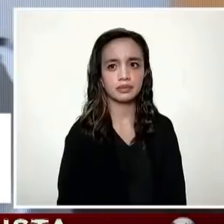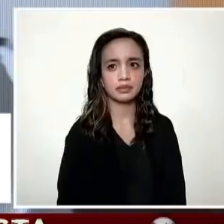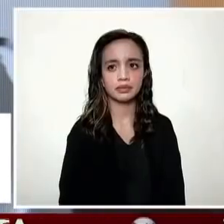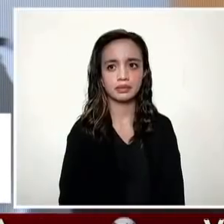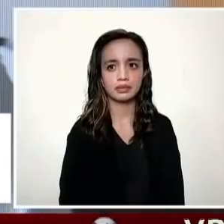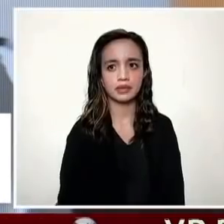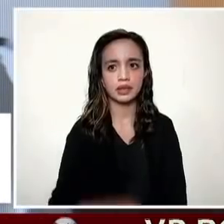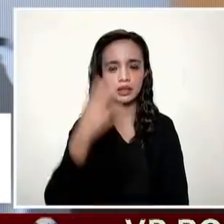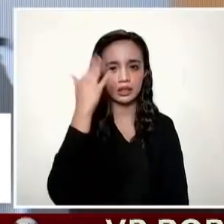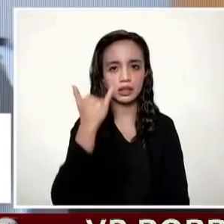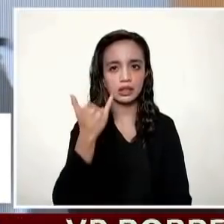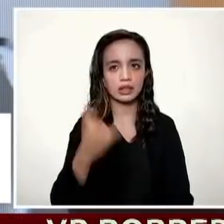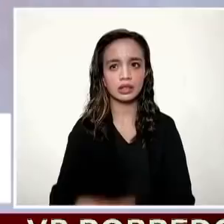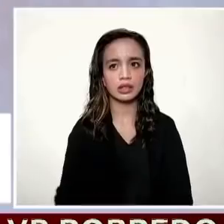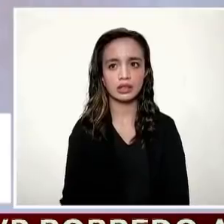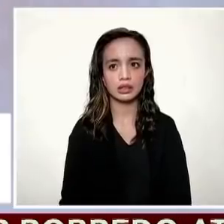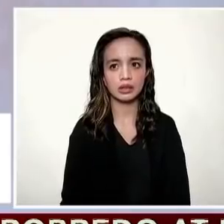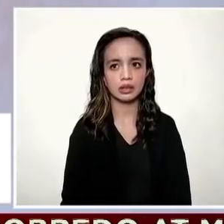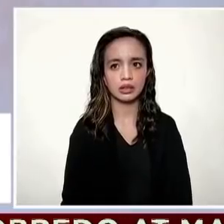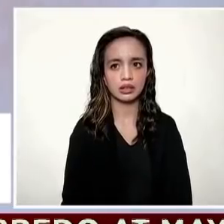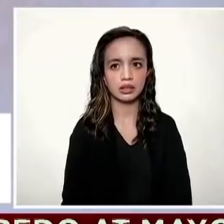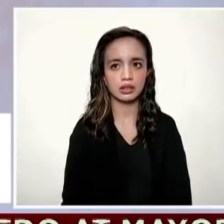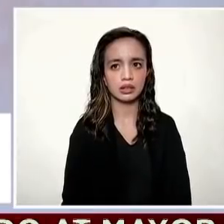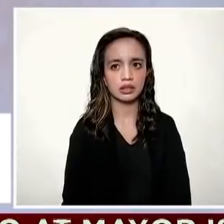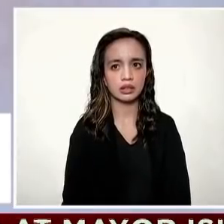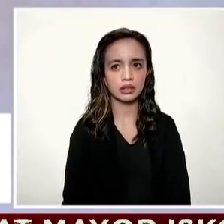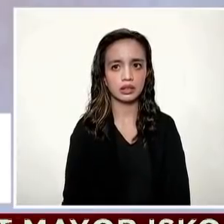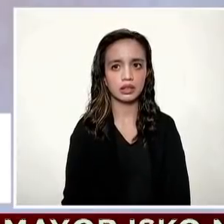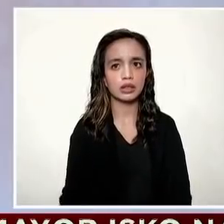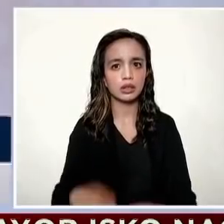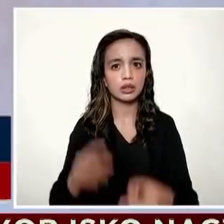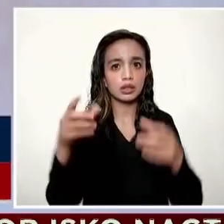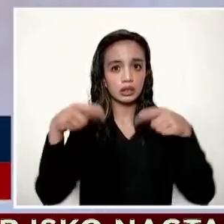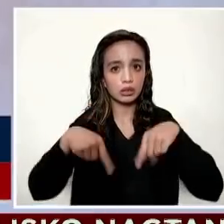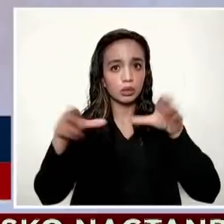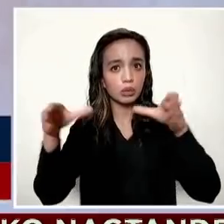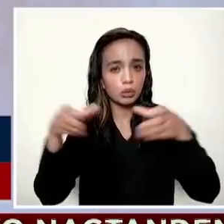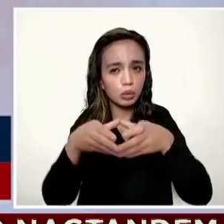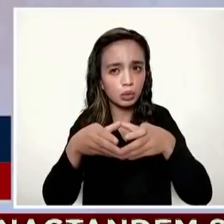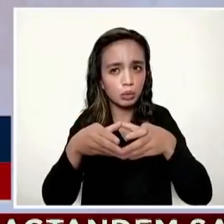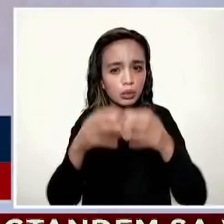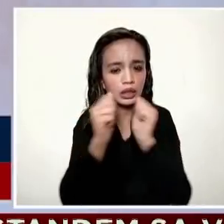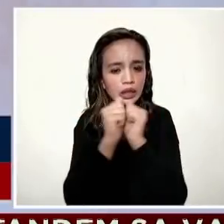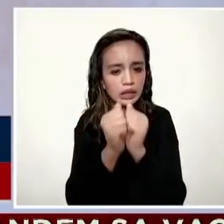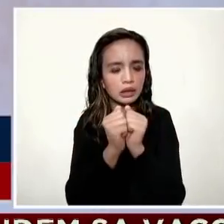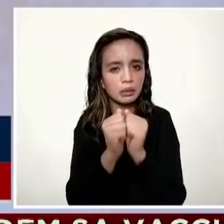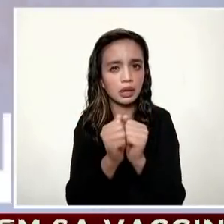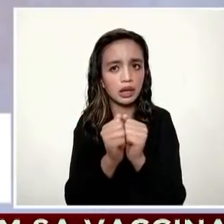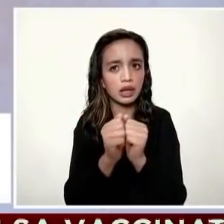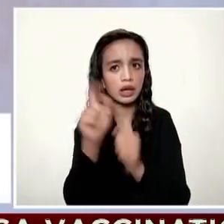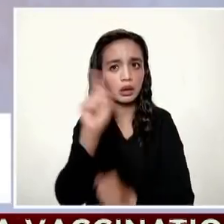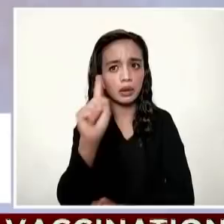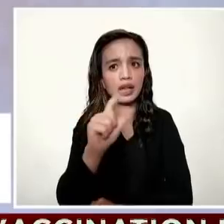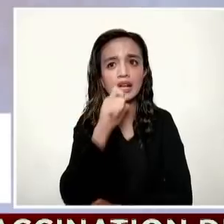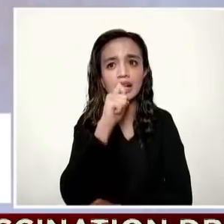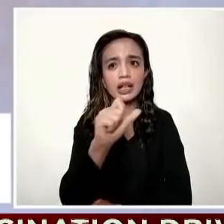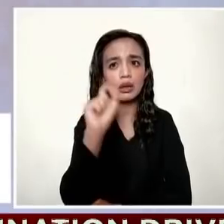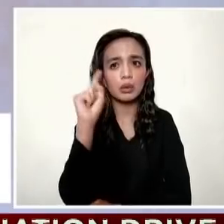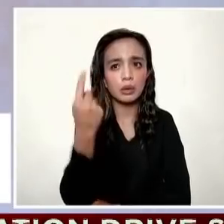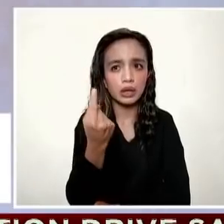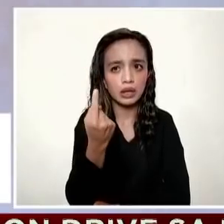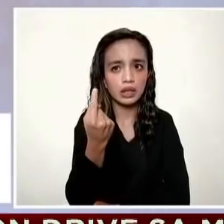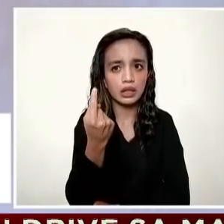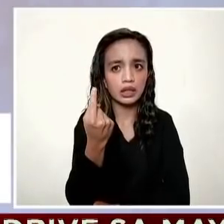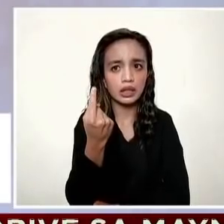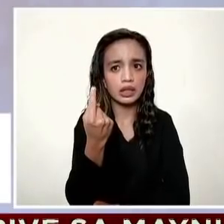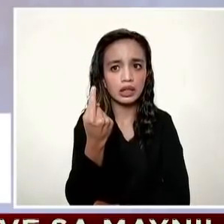come 2022. Ito pong coalition talks para po sa ating partido ay hindi lang po ito isang